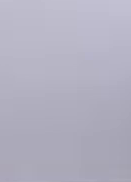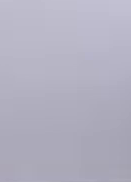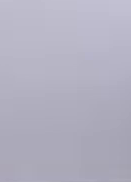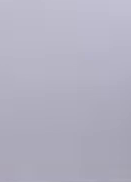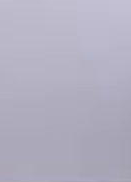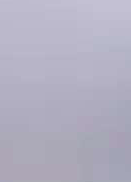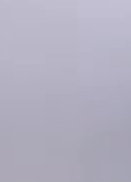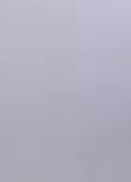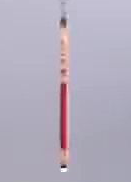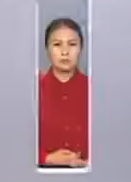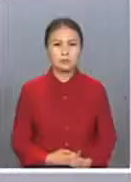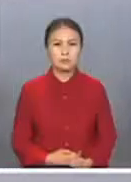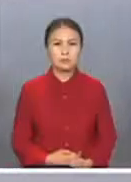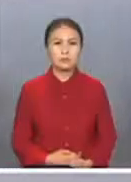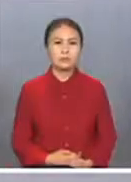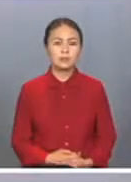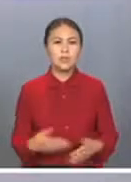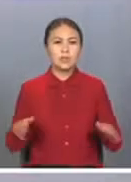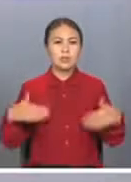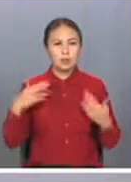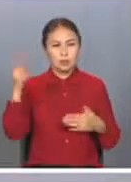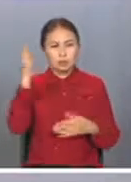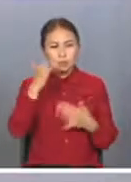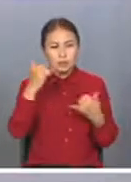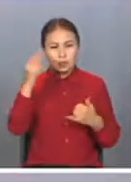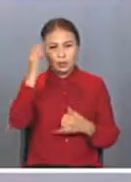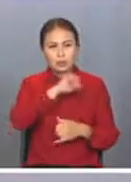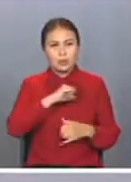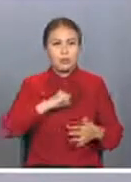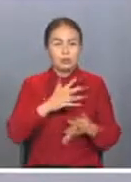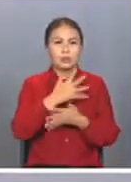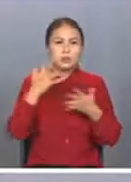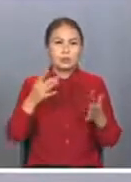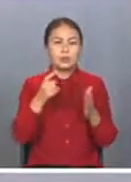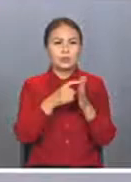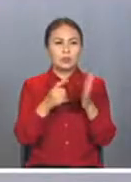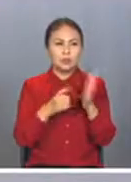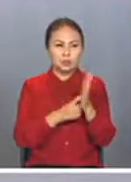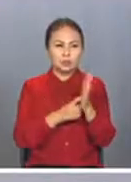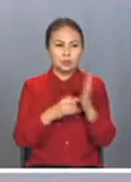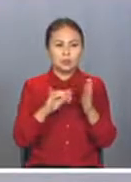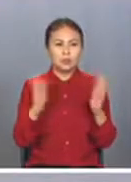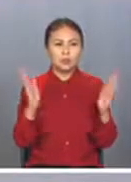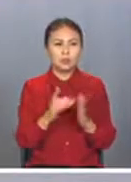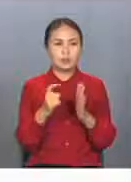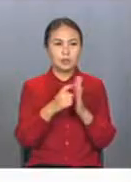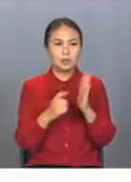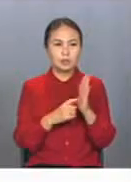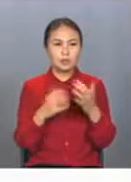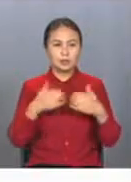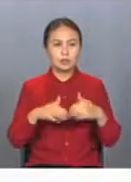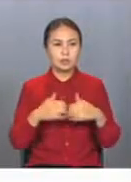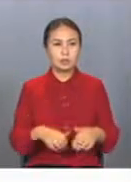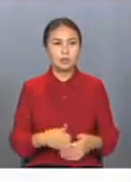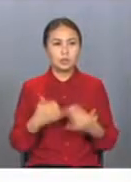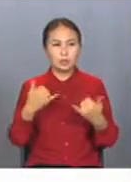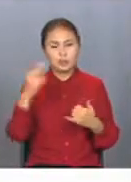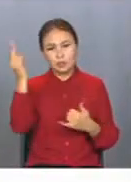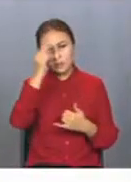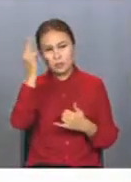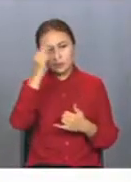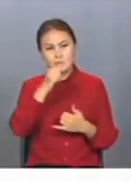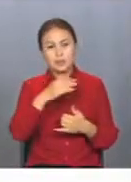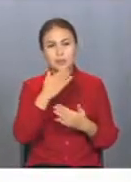Оқушылар, бүгінгі сабағымыздың тақырыбы ең үлкен ортақ бөлгіш және ең кіші ортақ еселік. Бүгінгі сабағымызда